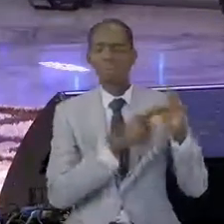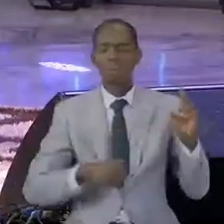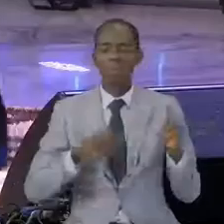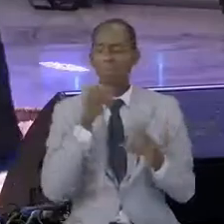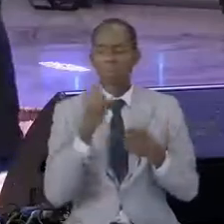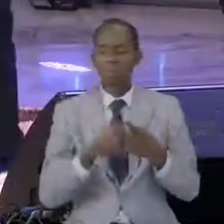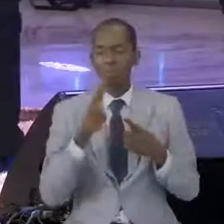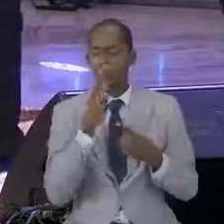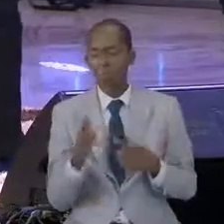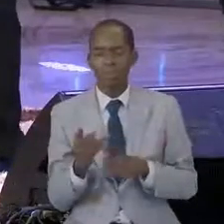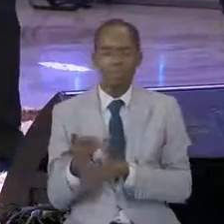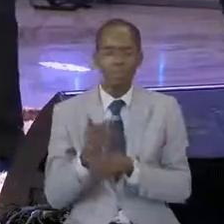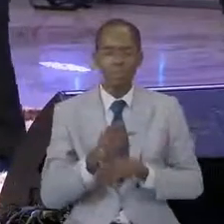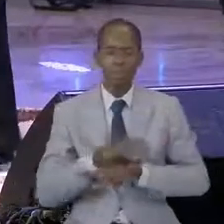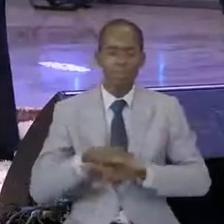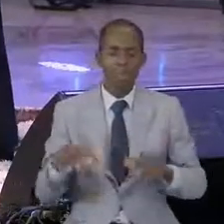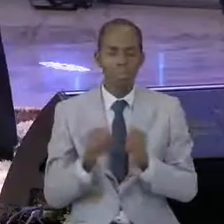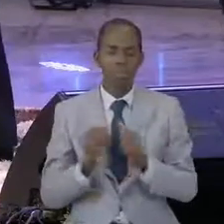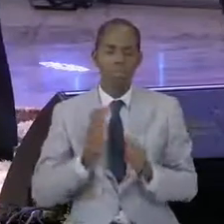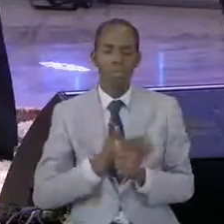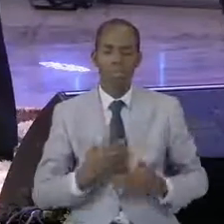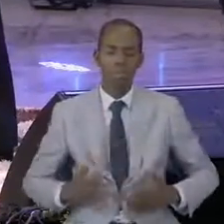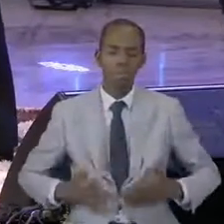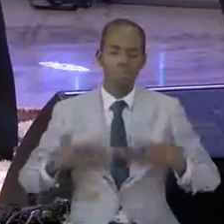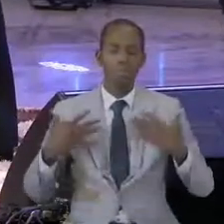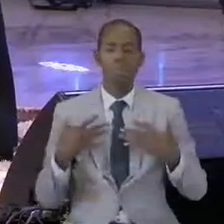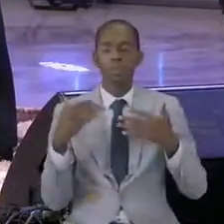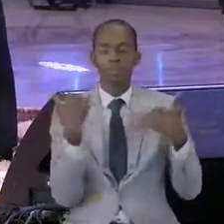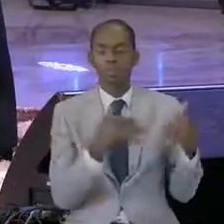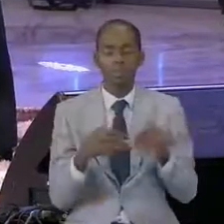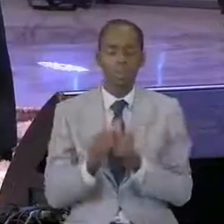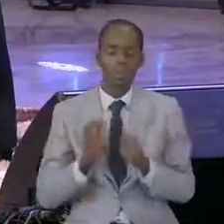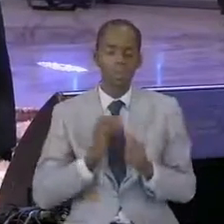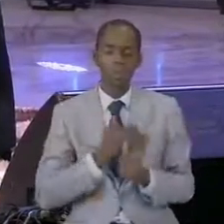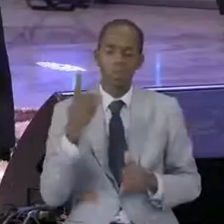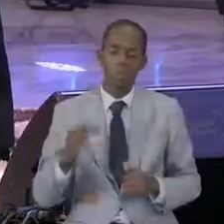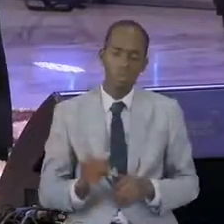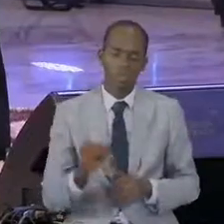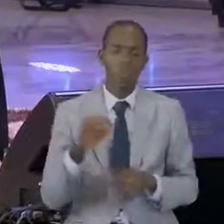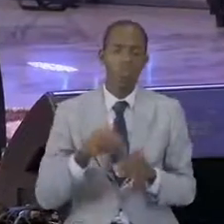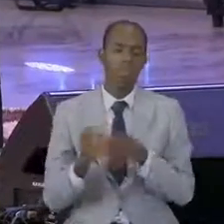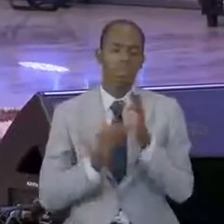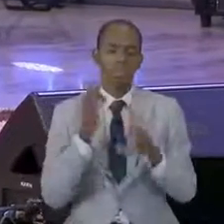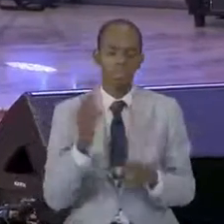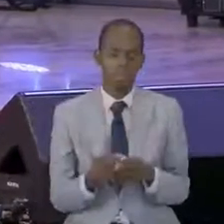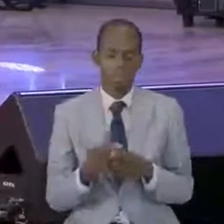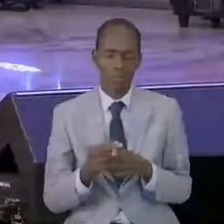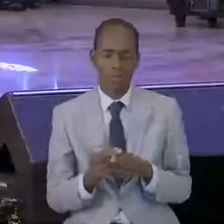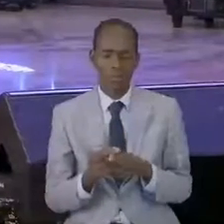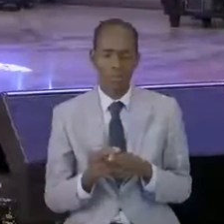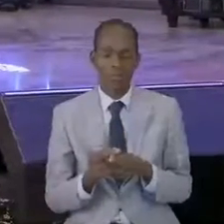ne pas être Seigneur négligeons jouer avec notre arme jouer avec l'éternité au nord de